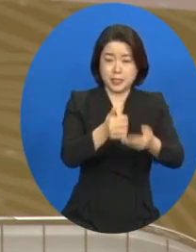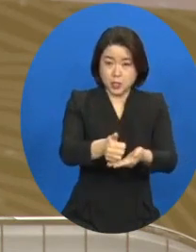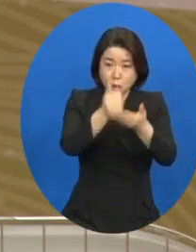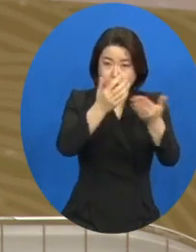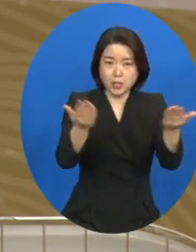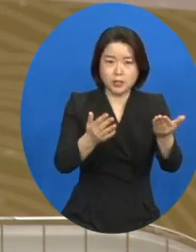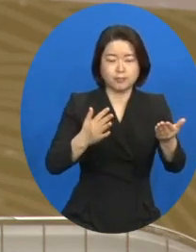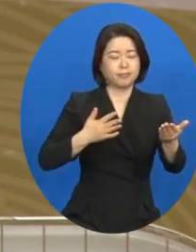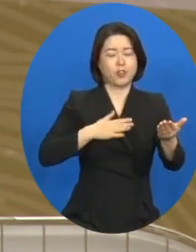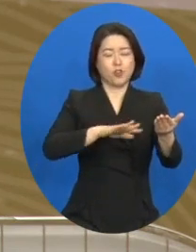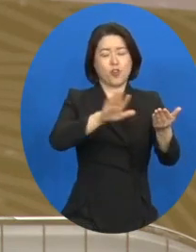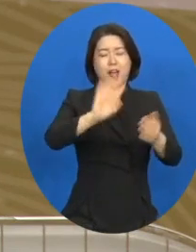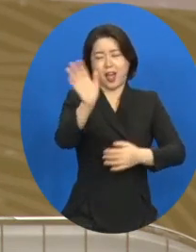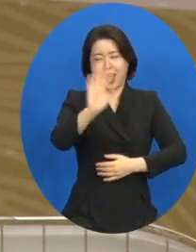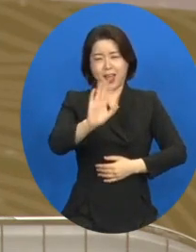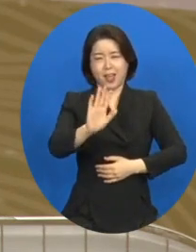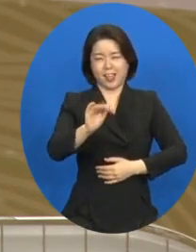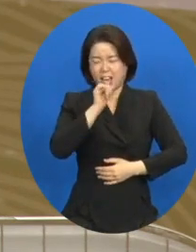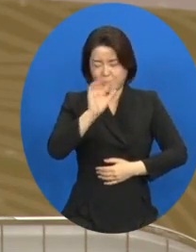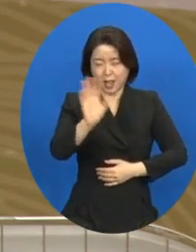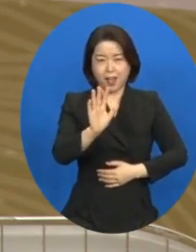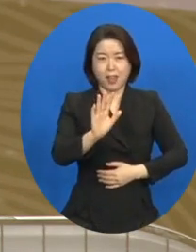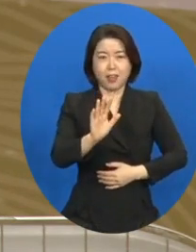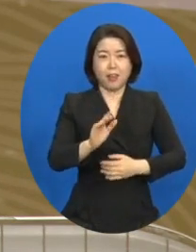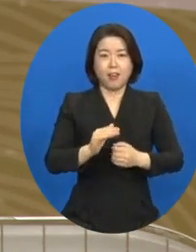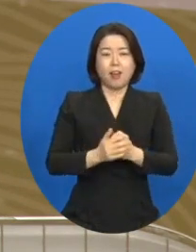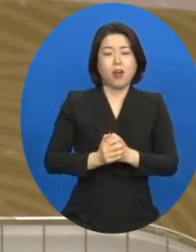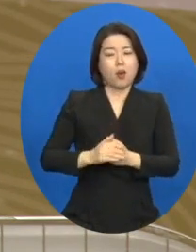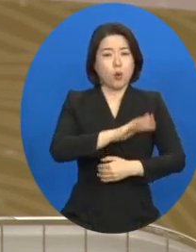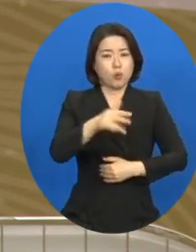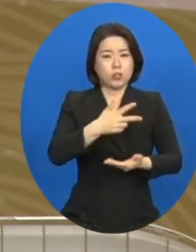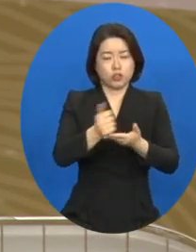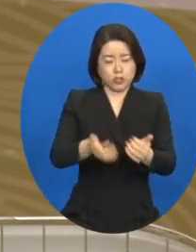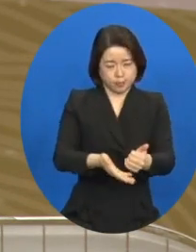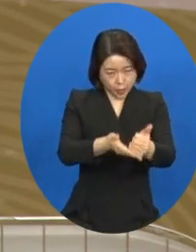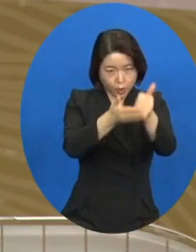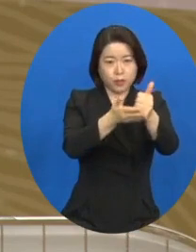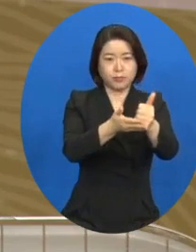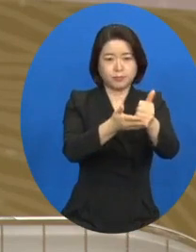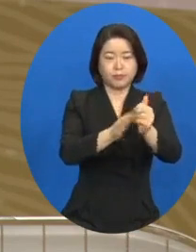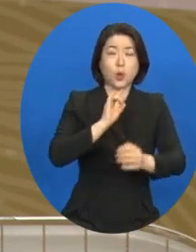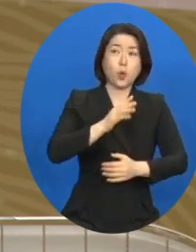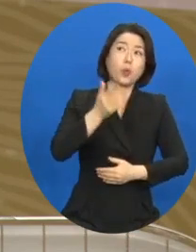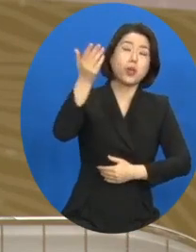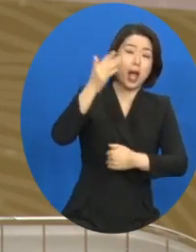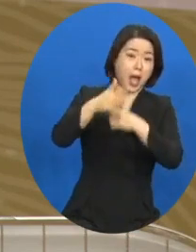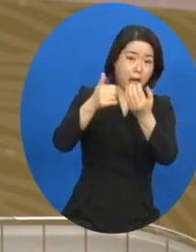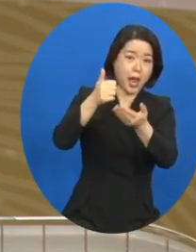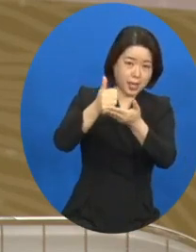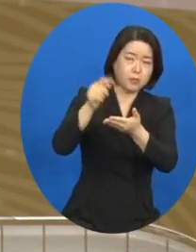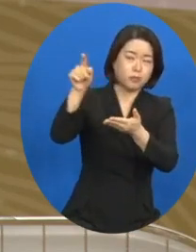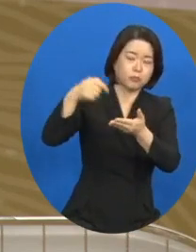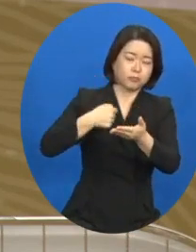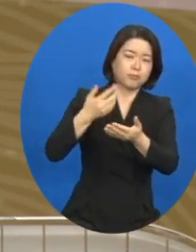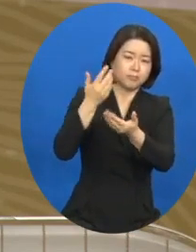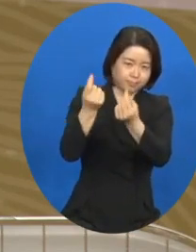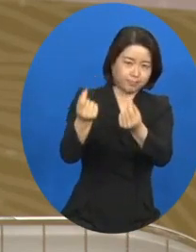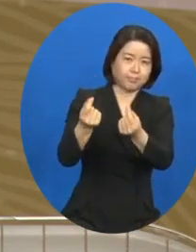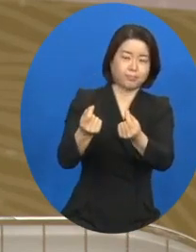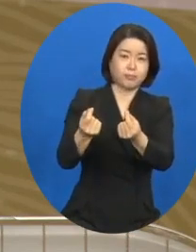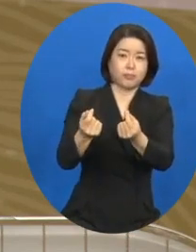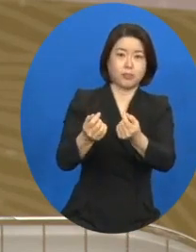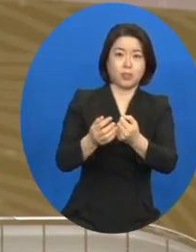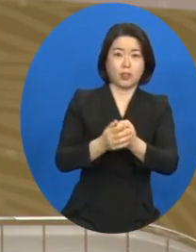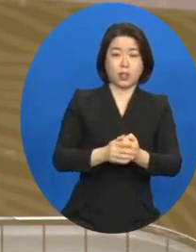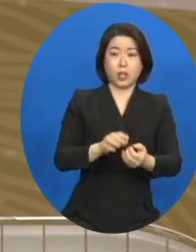우리가 절대로 하지 않겠습니다. 우리는 주님을 섬기겠습니다. 오직 그분만이 우리의 하나님이십니다.